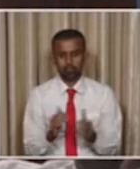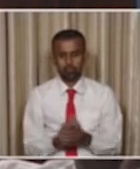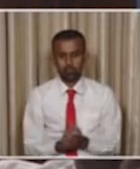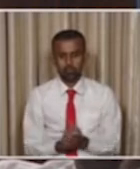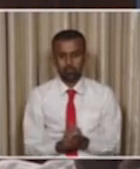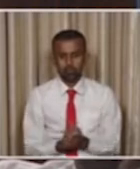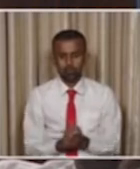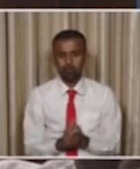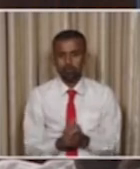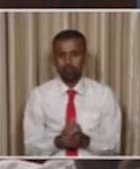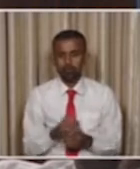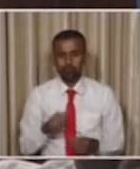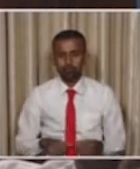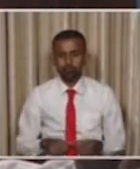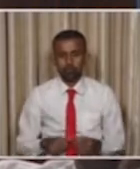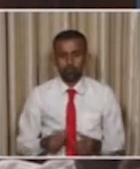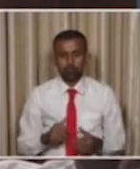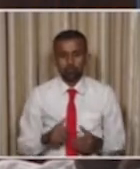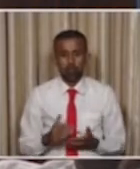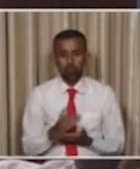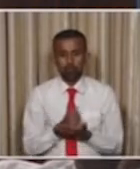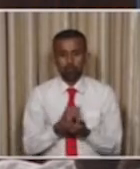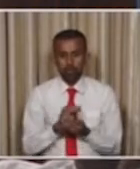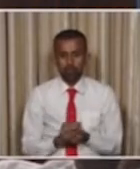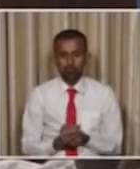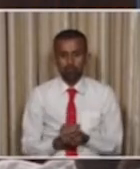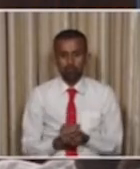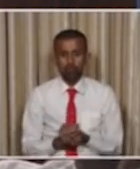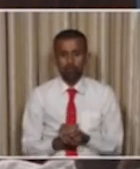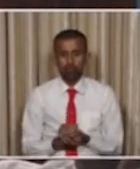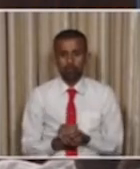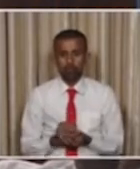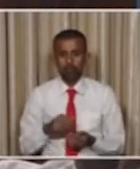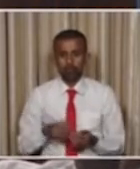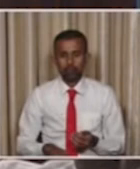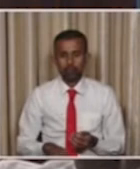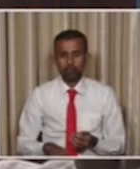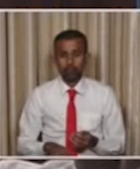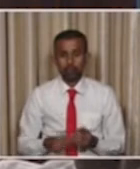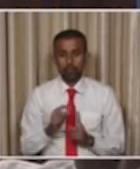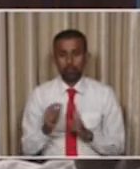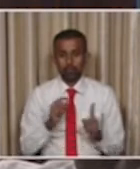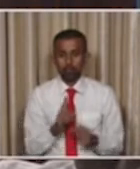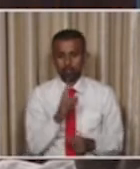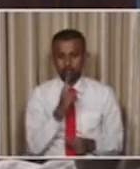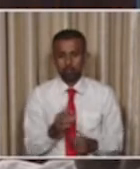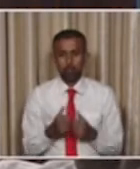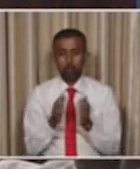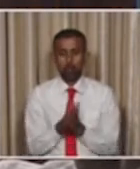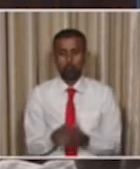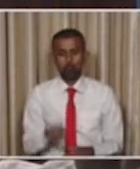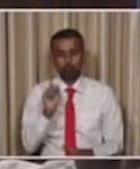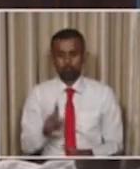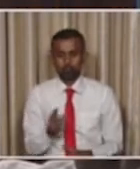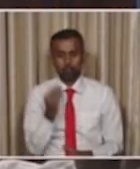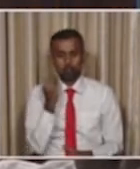කාරණාව තමයි අපි සියලු දෙනා ඉන්න කාරක සභාවේ අපේ අනුමැතියක් නැතුව මේ පාර්ලිමේන්තුවේදී කිව්වා අපි සියලු දෙනා අනුමැතිය දුන්නා